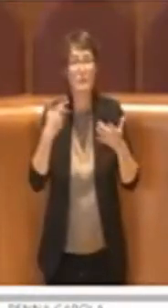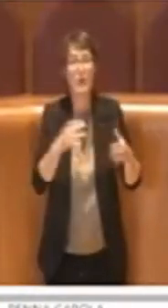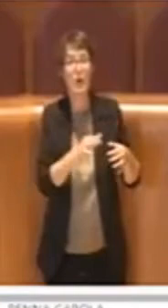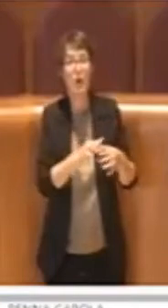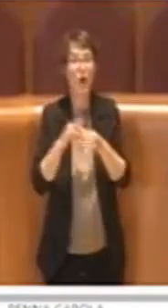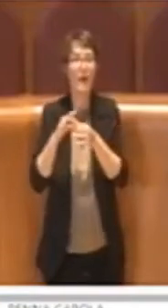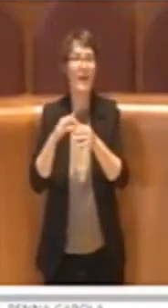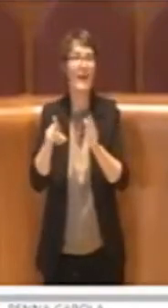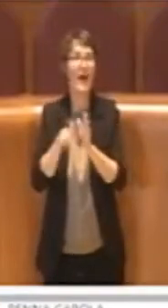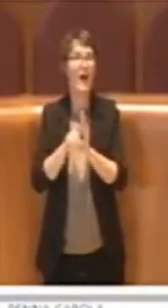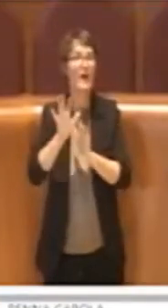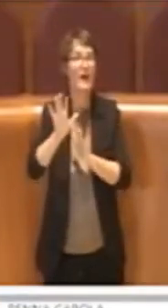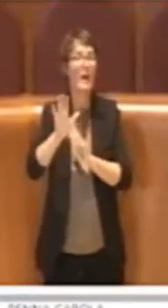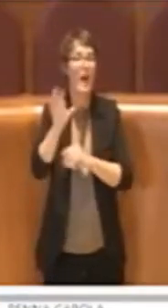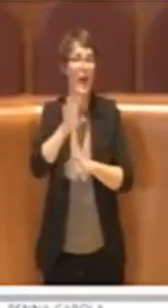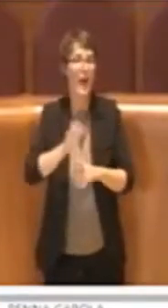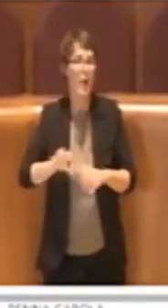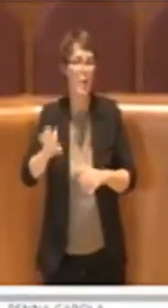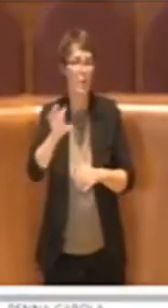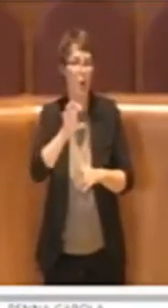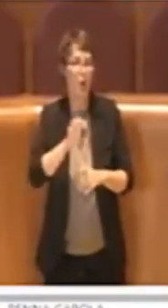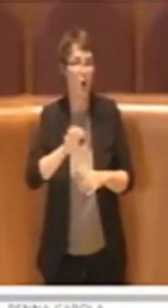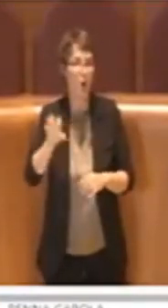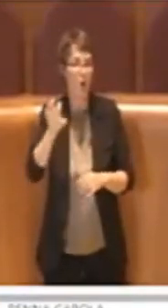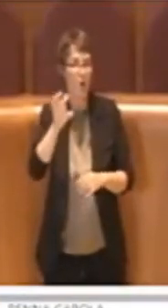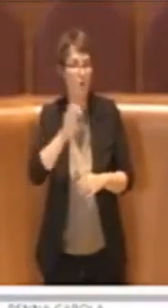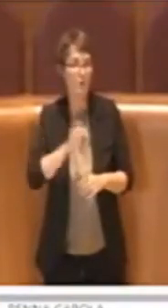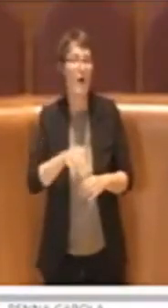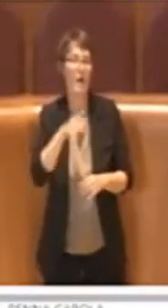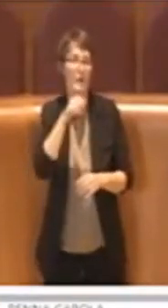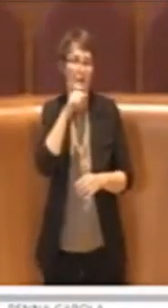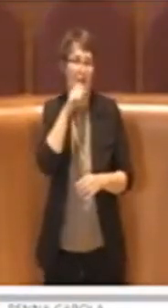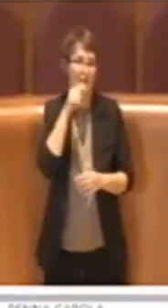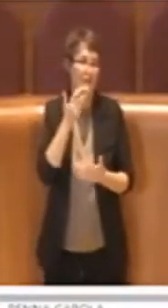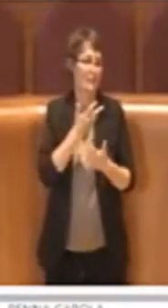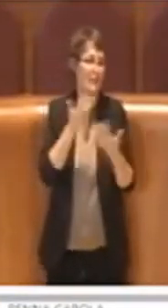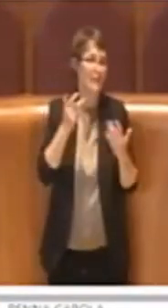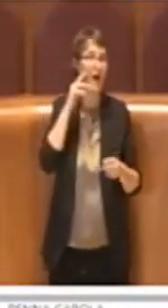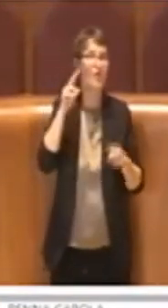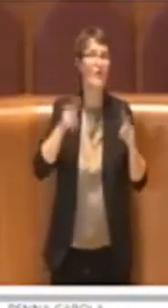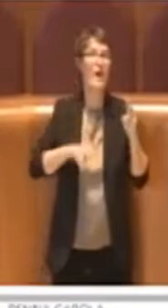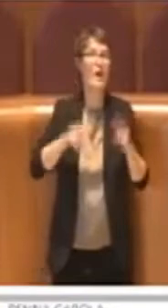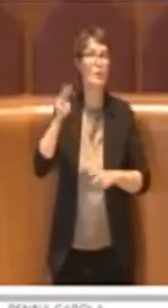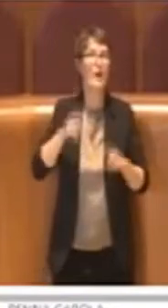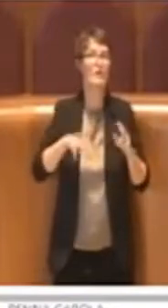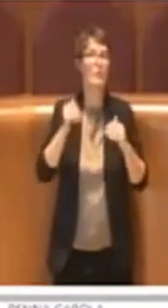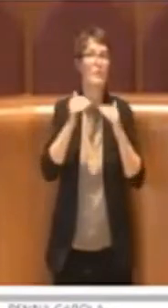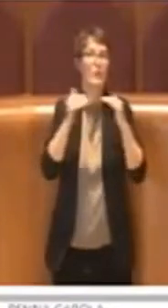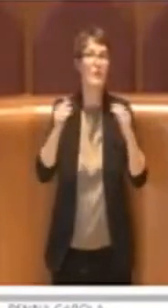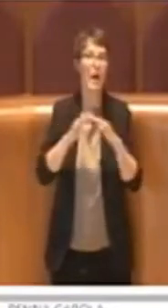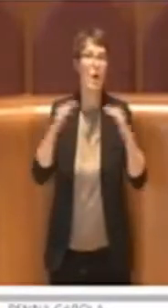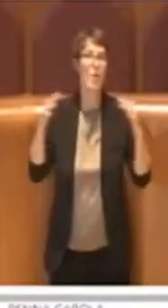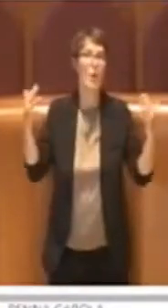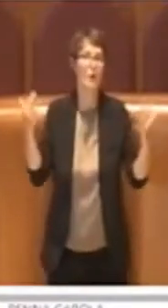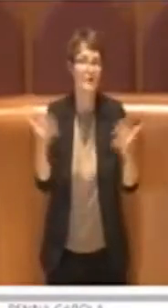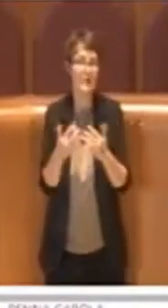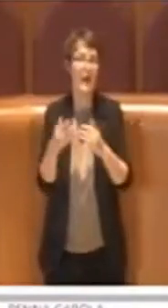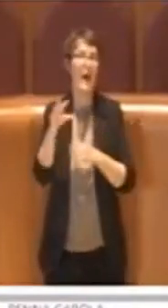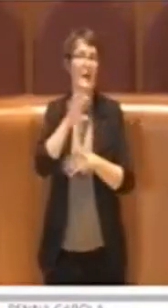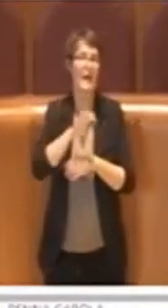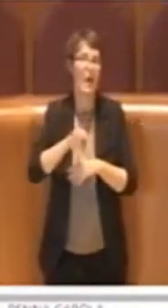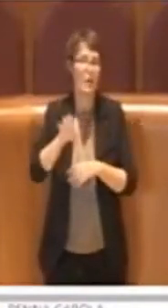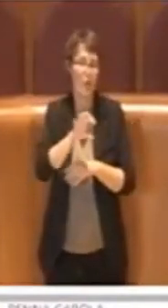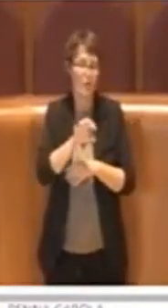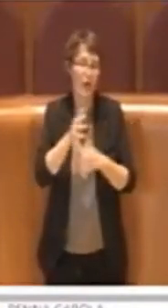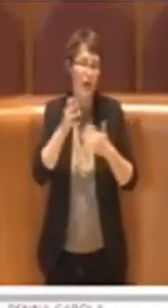così importanti che ovviamente vanno valutati a livello mondiale e quindi necessariamente anche europeo. Però quello che chiediamo noi è